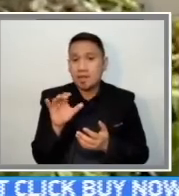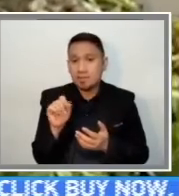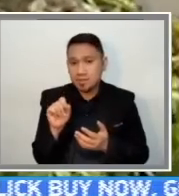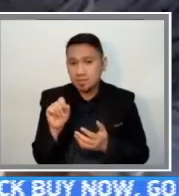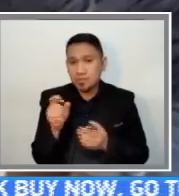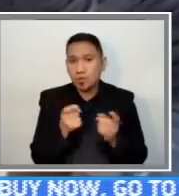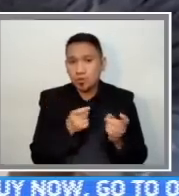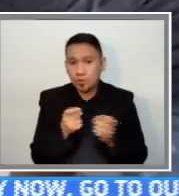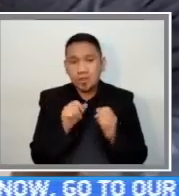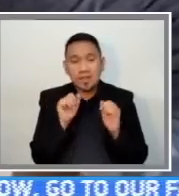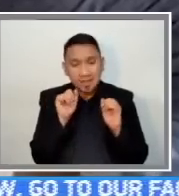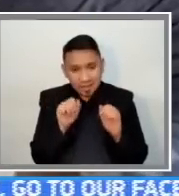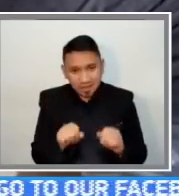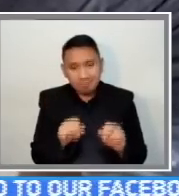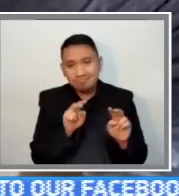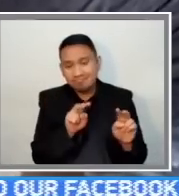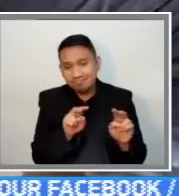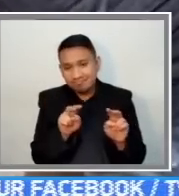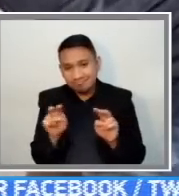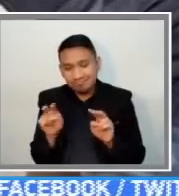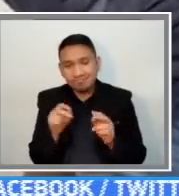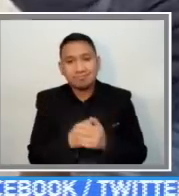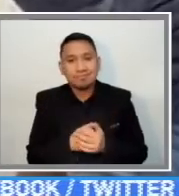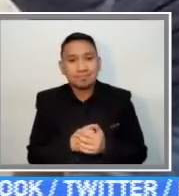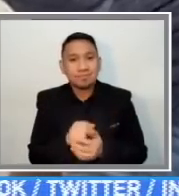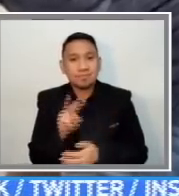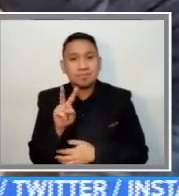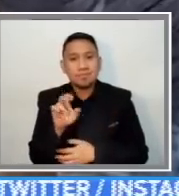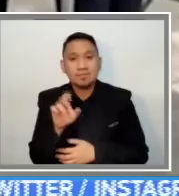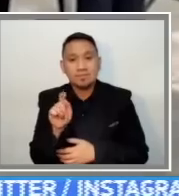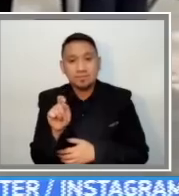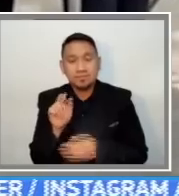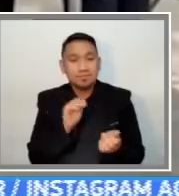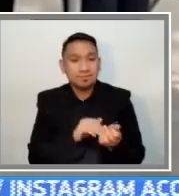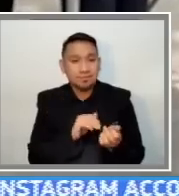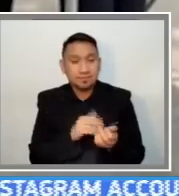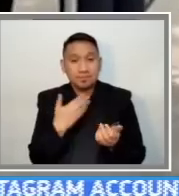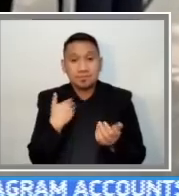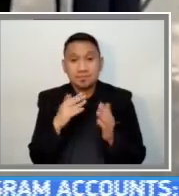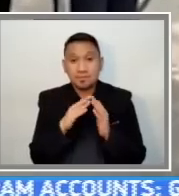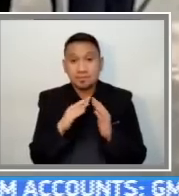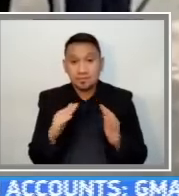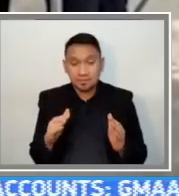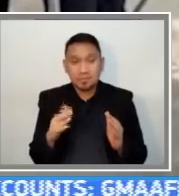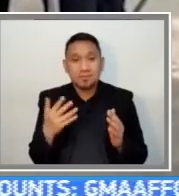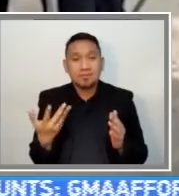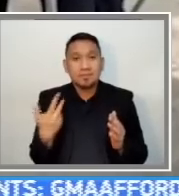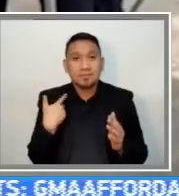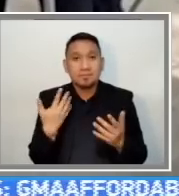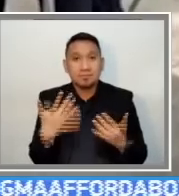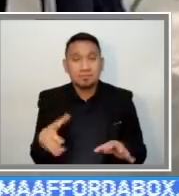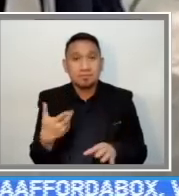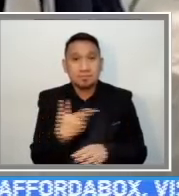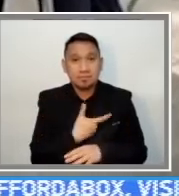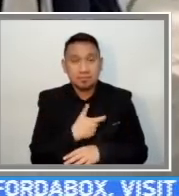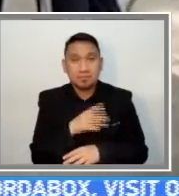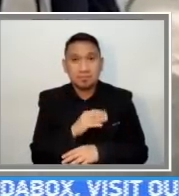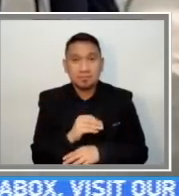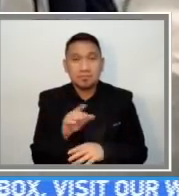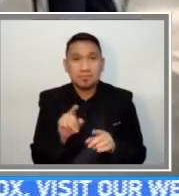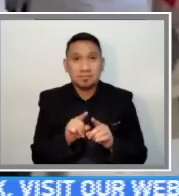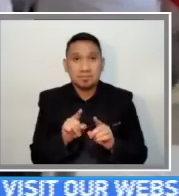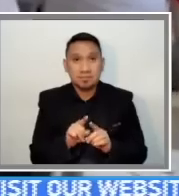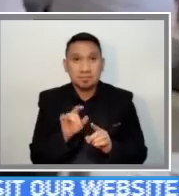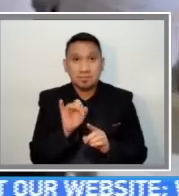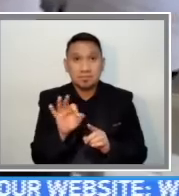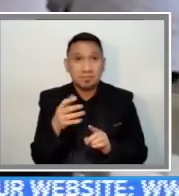mamomonitor ng Quezon City Veterinary Department ang mga kabahayang may mga alagang nabakunahan na at pwedeng mag-alerto ng hotspot sakaling